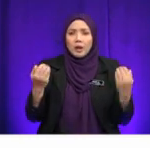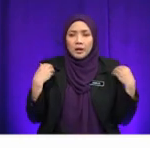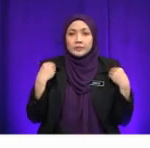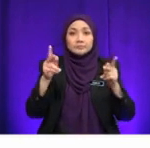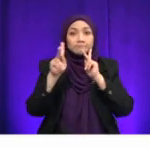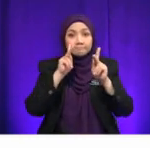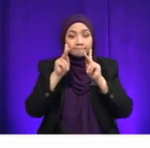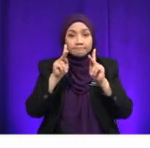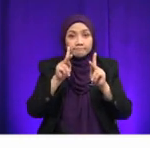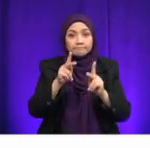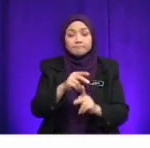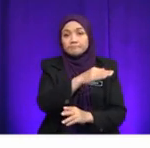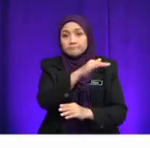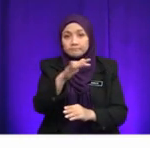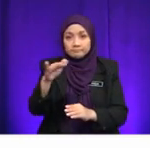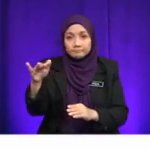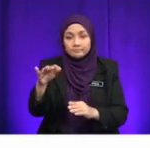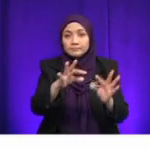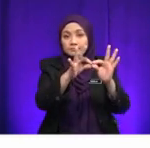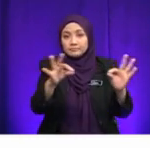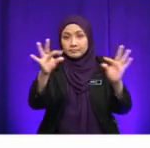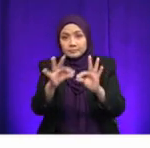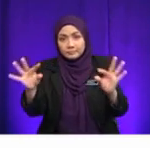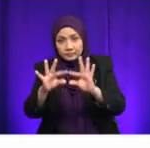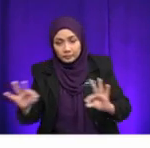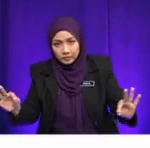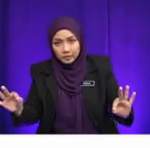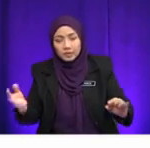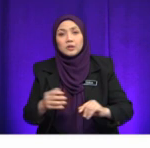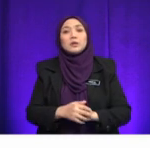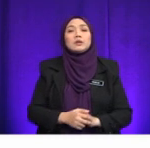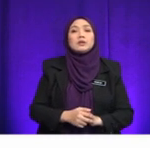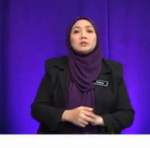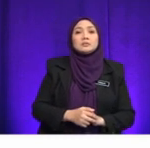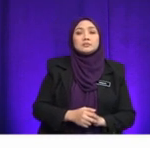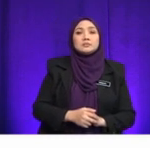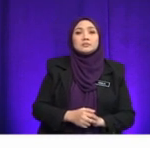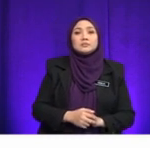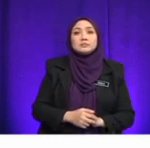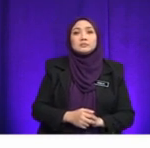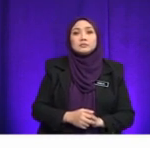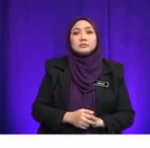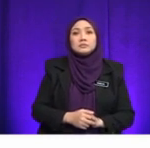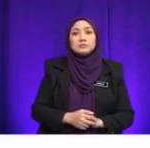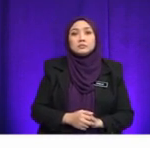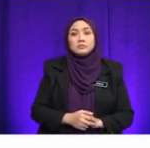mana me and my people who never agree with the chases of the British crown Oke